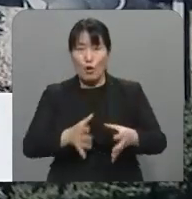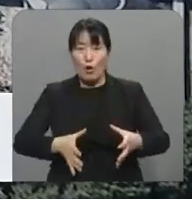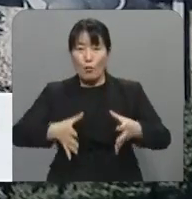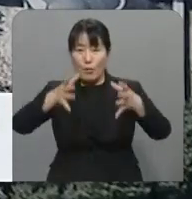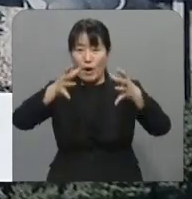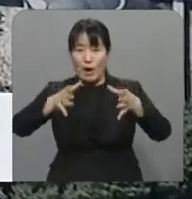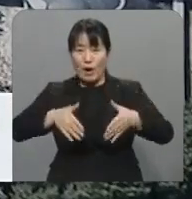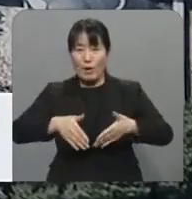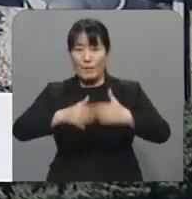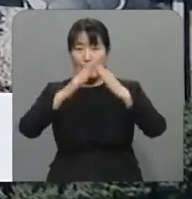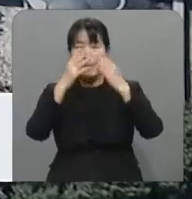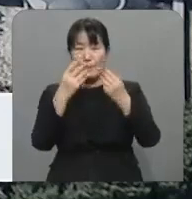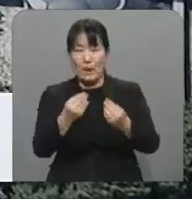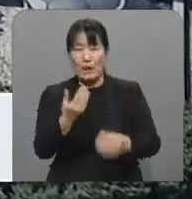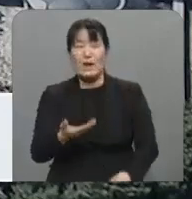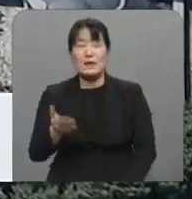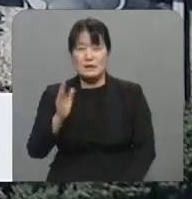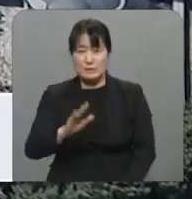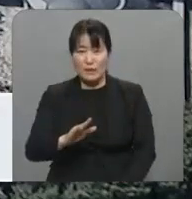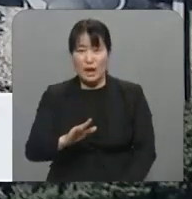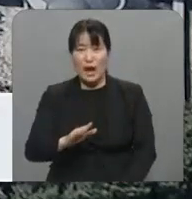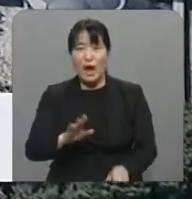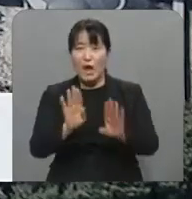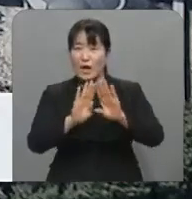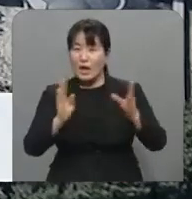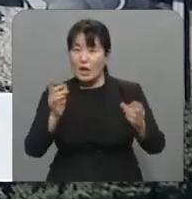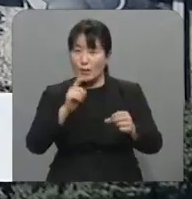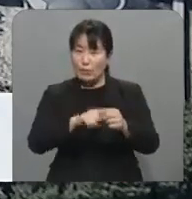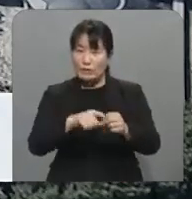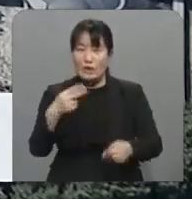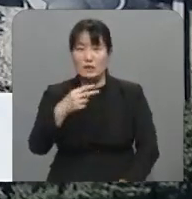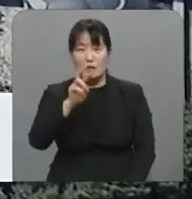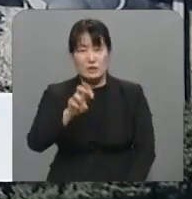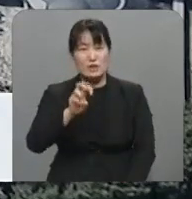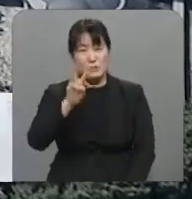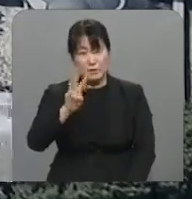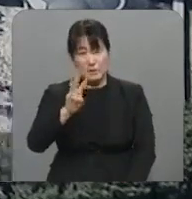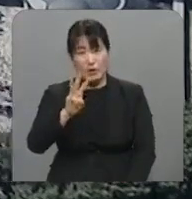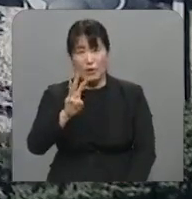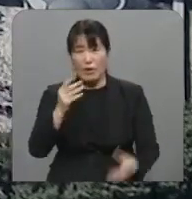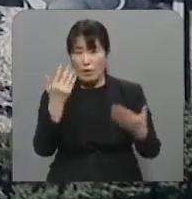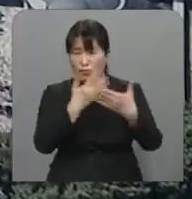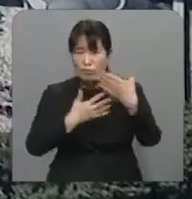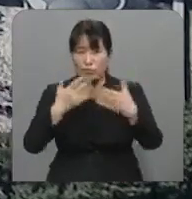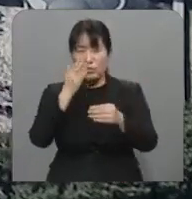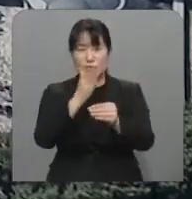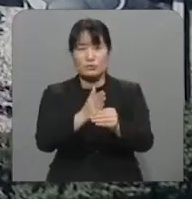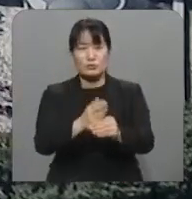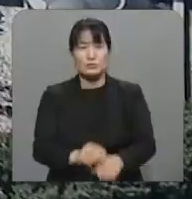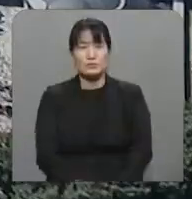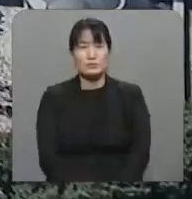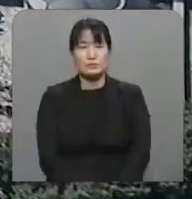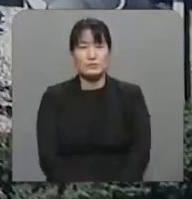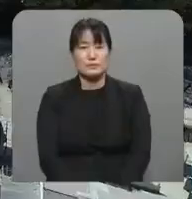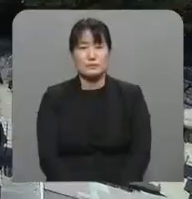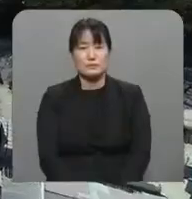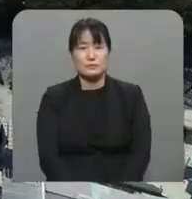병원 측은 당초 계획인 2023년 에도 개원이 어렵다는 입장입니다 정상 빈 기자입니다